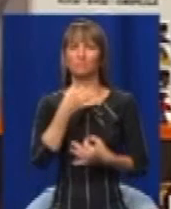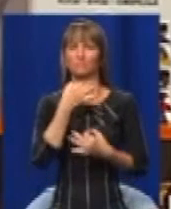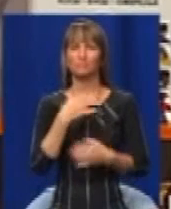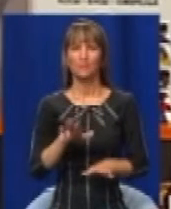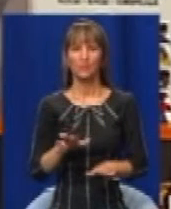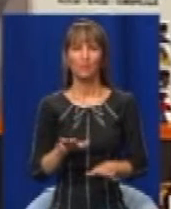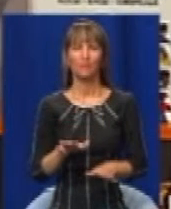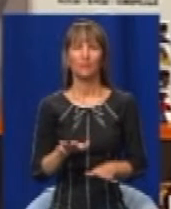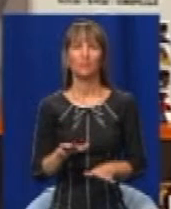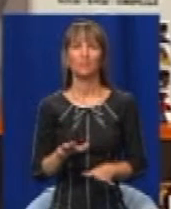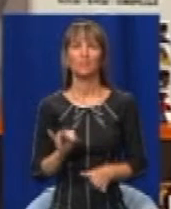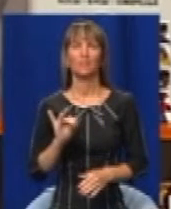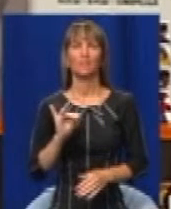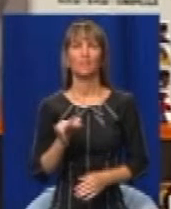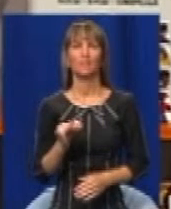понравился и